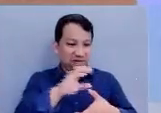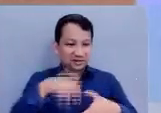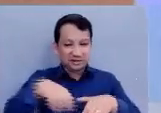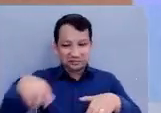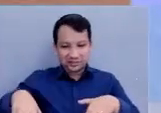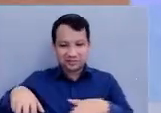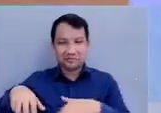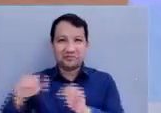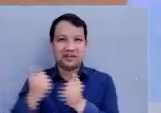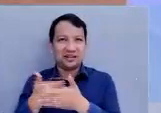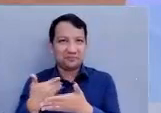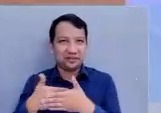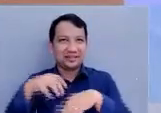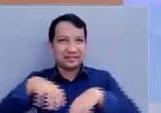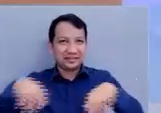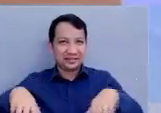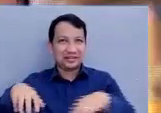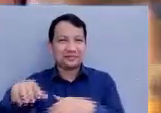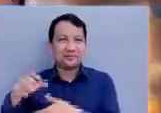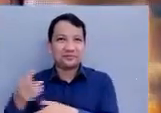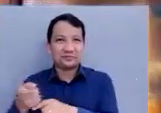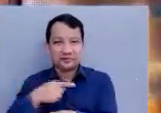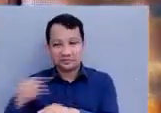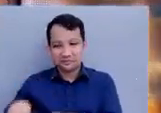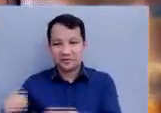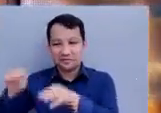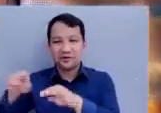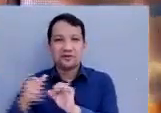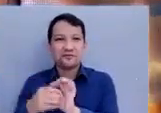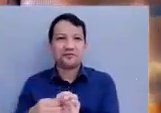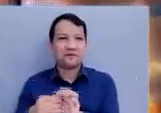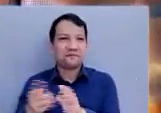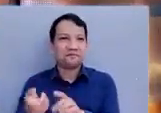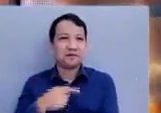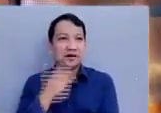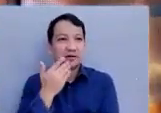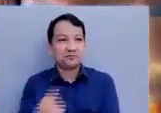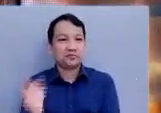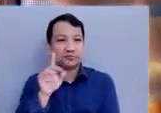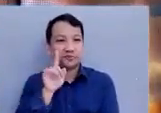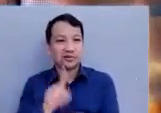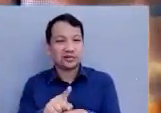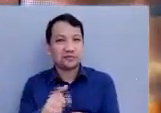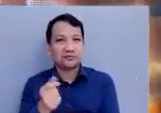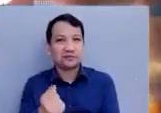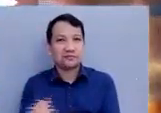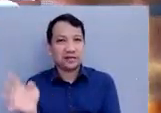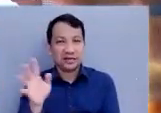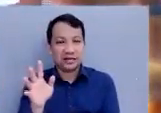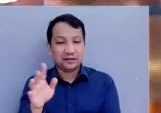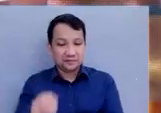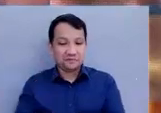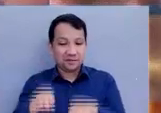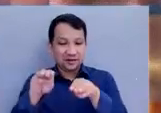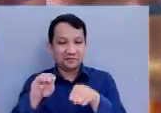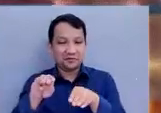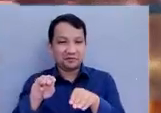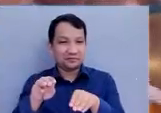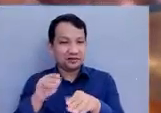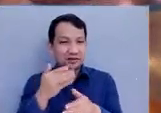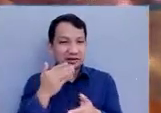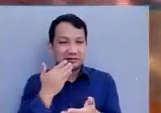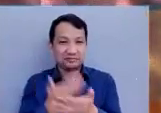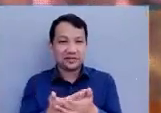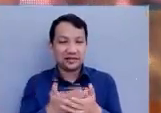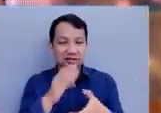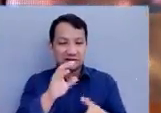Malabon Good morning mga kapatid mula Malabon at caloocan na rin o ito Pat natin historic pala itong